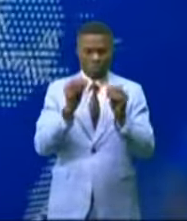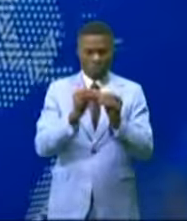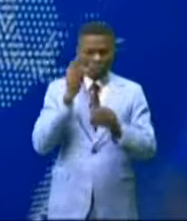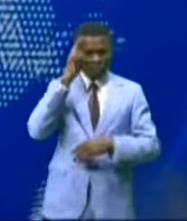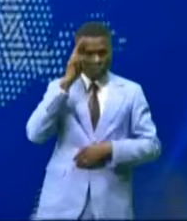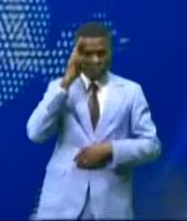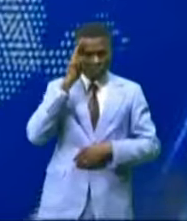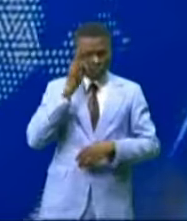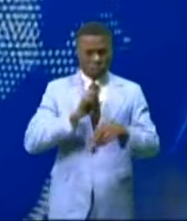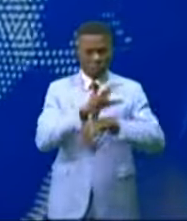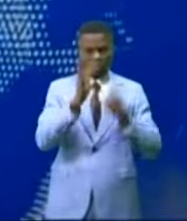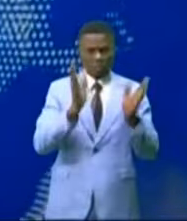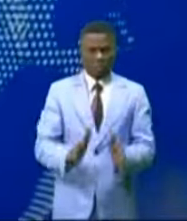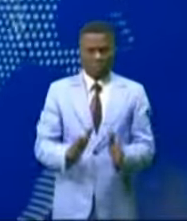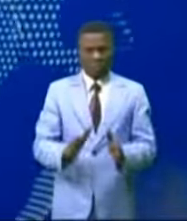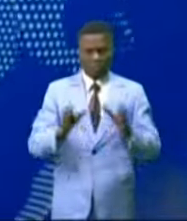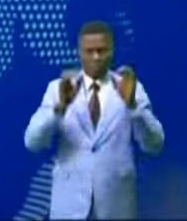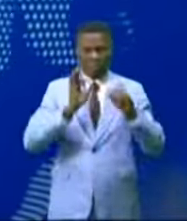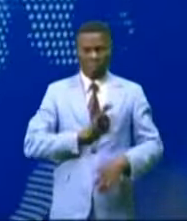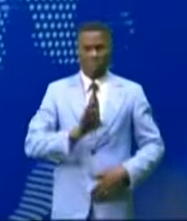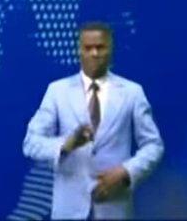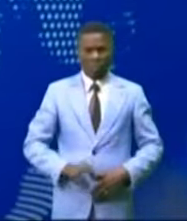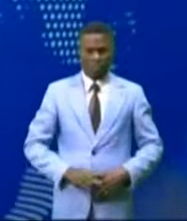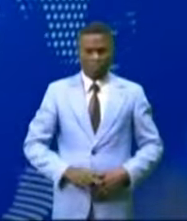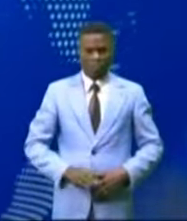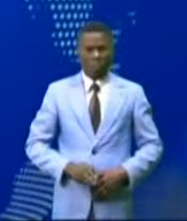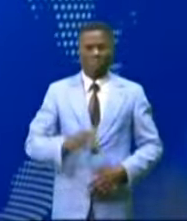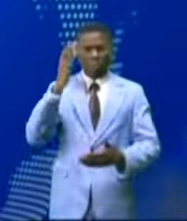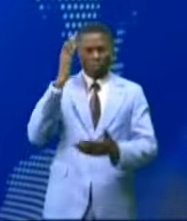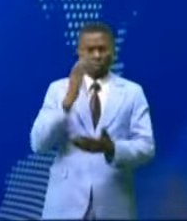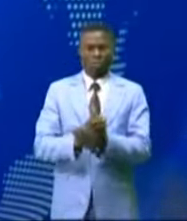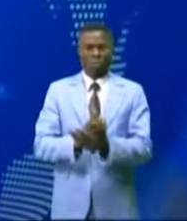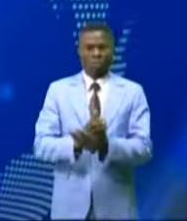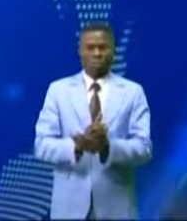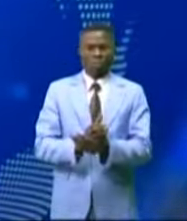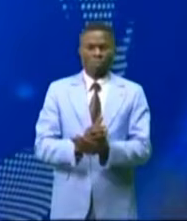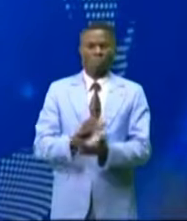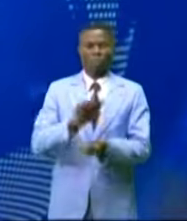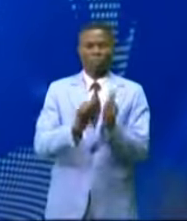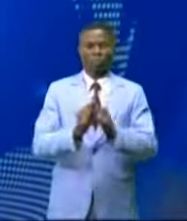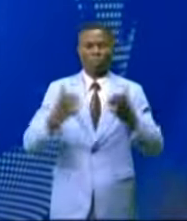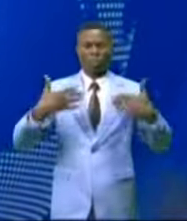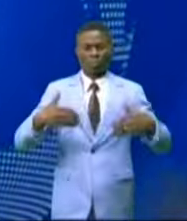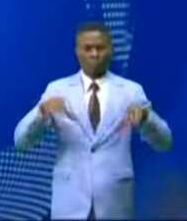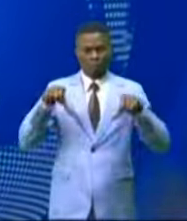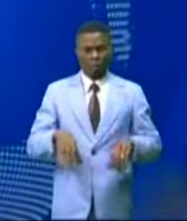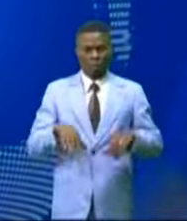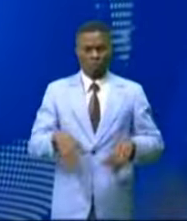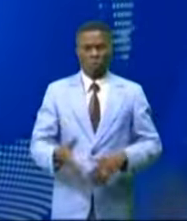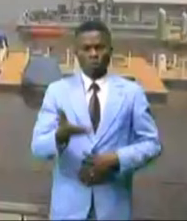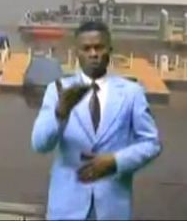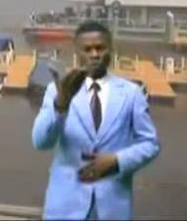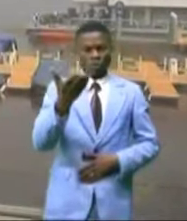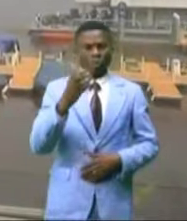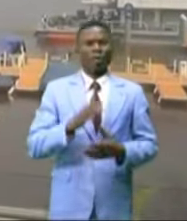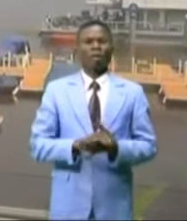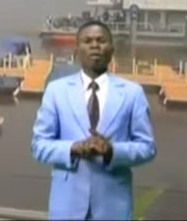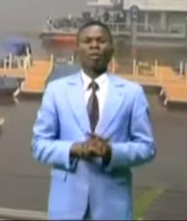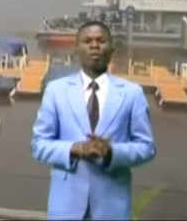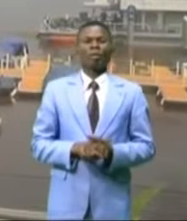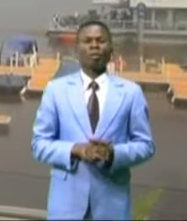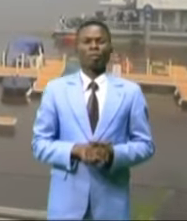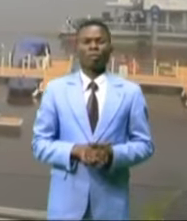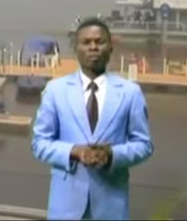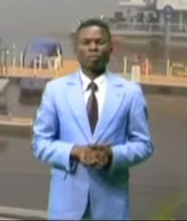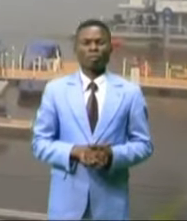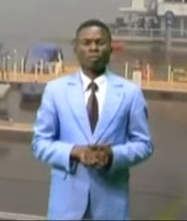avec l'envoyé spécial du chef de l'État dans le but de lutter contre les dégâts climatiques en RDC regard de